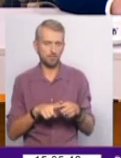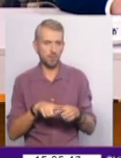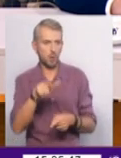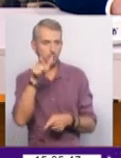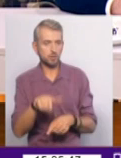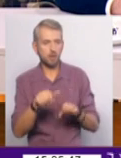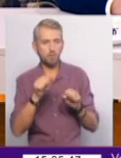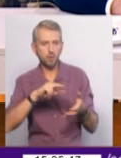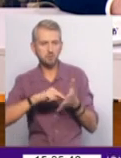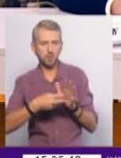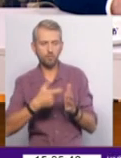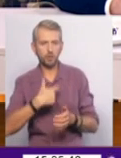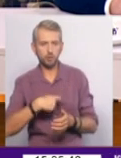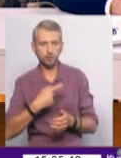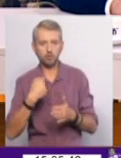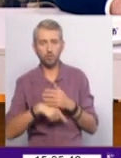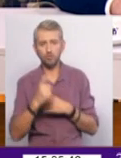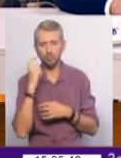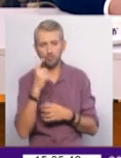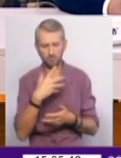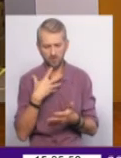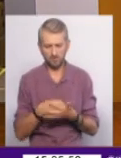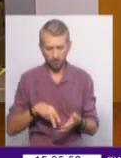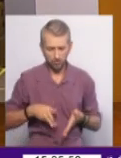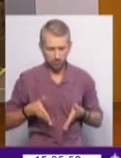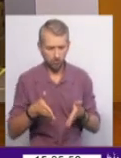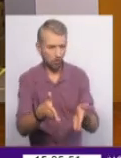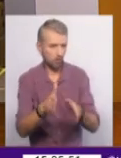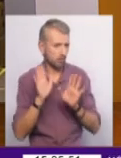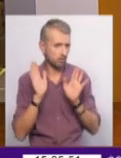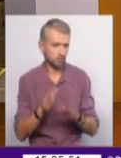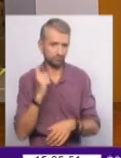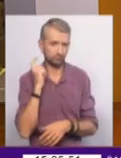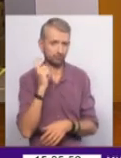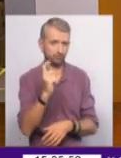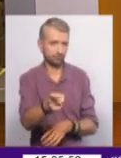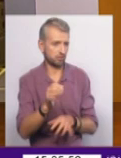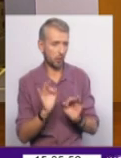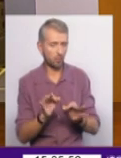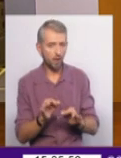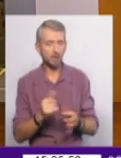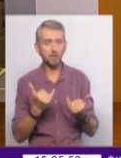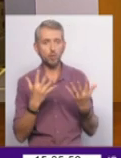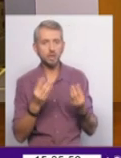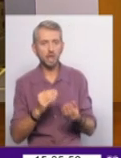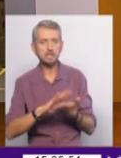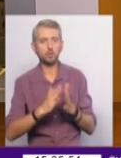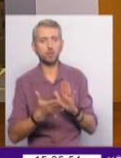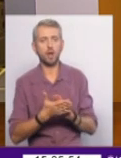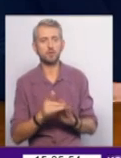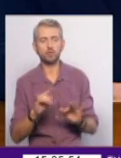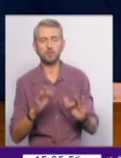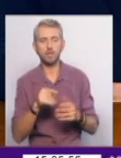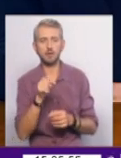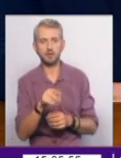може планувати собі, тому що трамвай йде по своїй колії. А на сьогоднішній день все ж таки ситуація, яка складається там